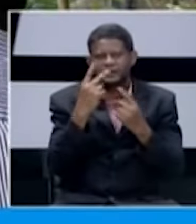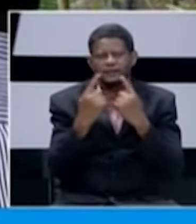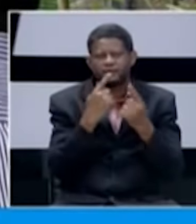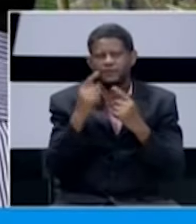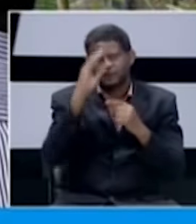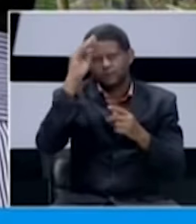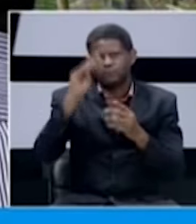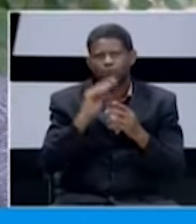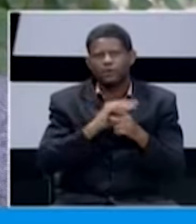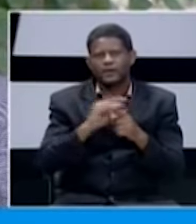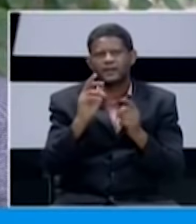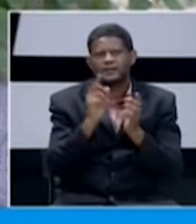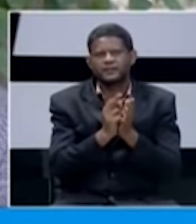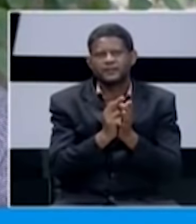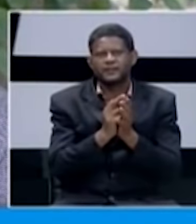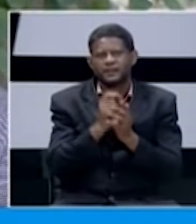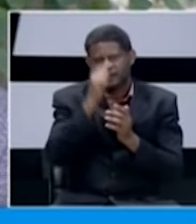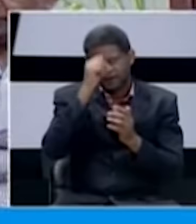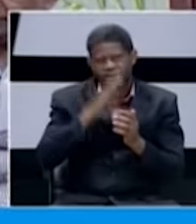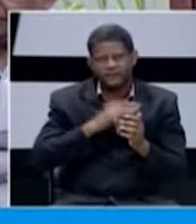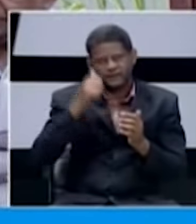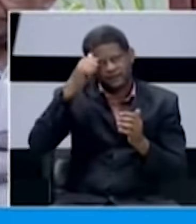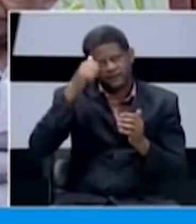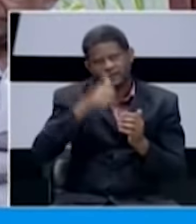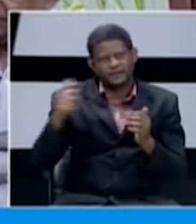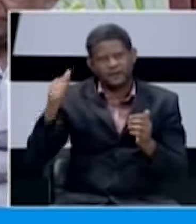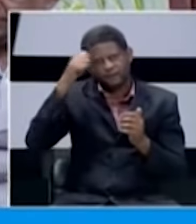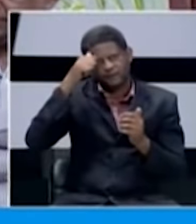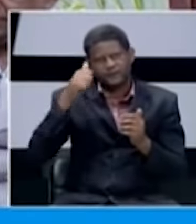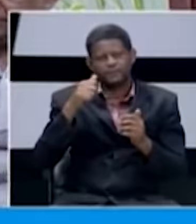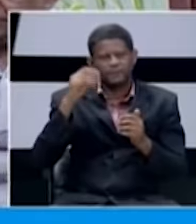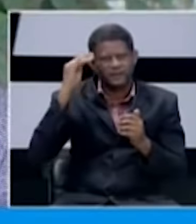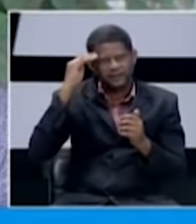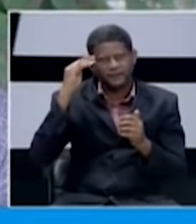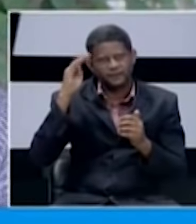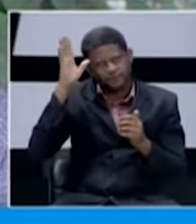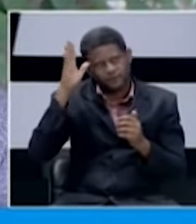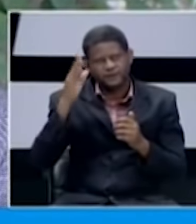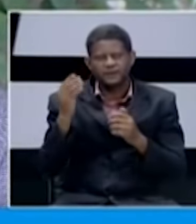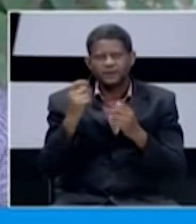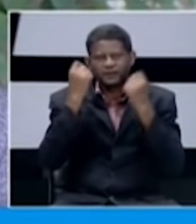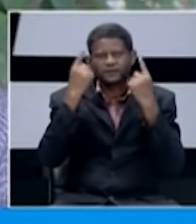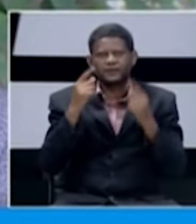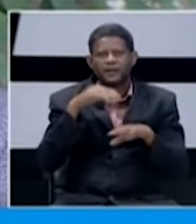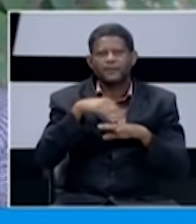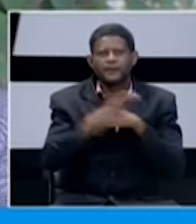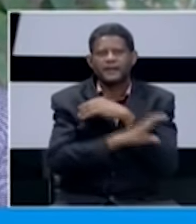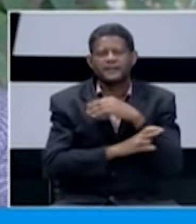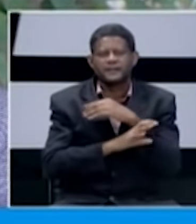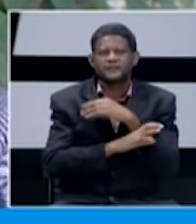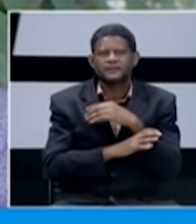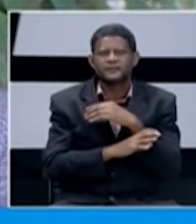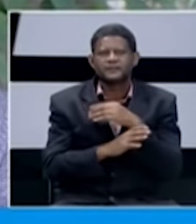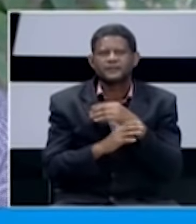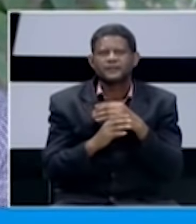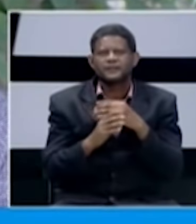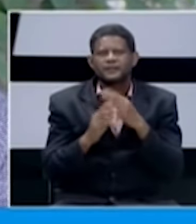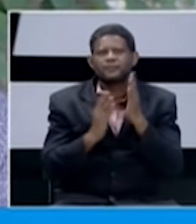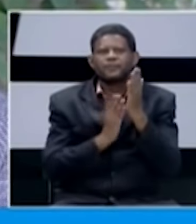ሙያ ሕጊ ኣይተ ኢሳያስ ኣፈወርቅን ኣይተ ዳዊት ገብረ ሚካኤልን የረዱ ኣብ ሃገር